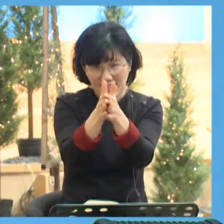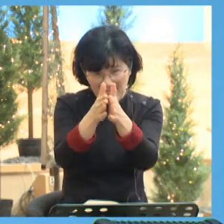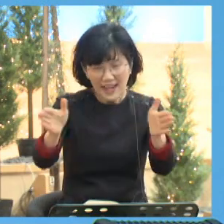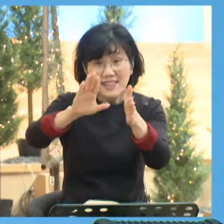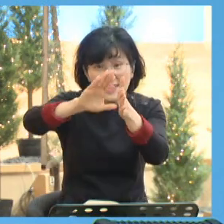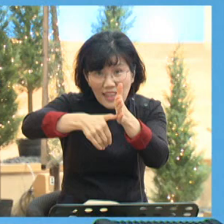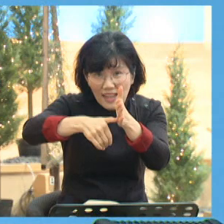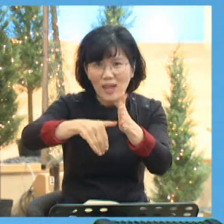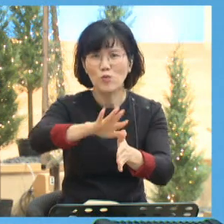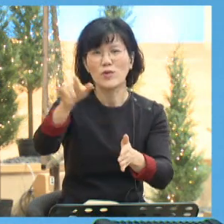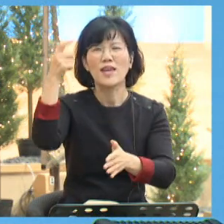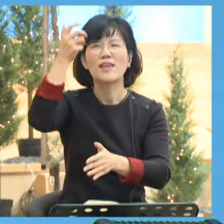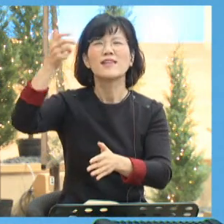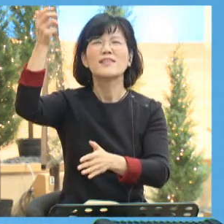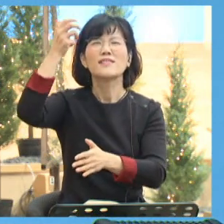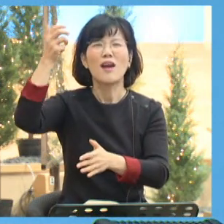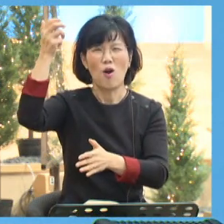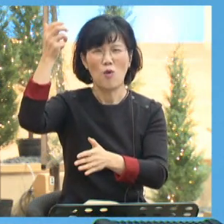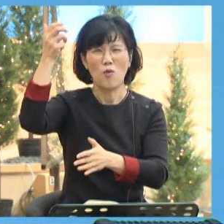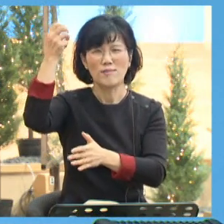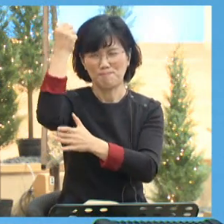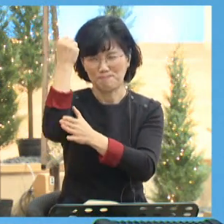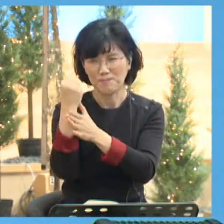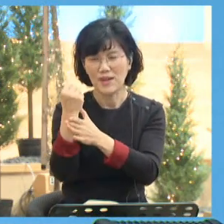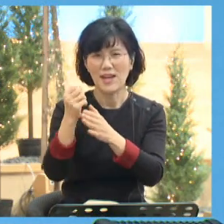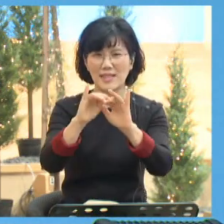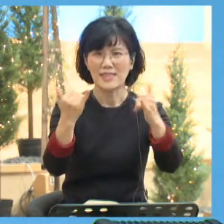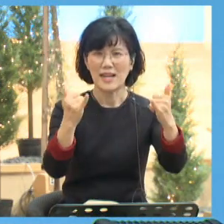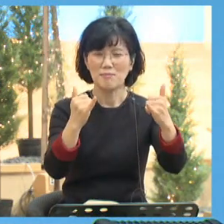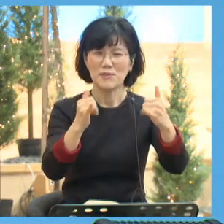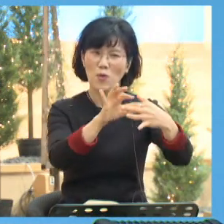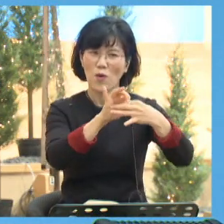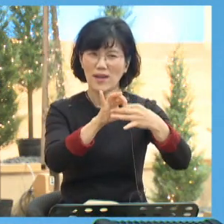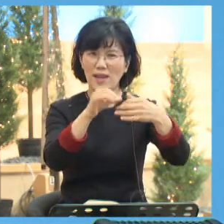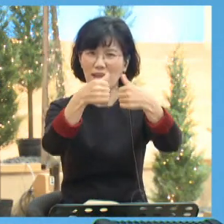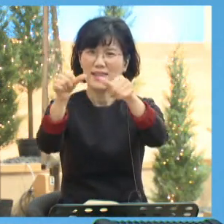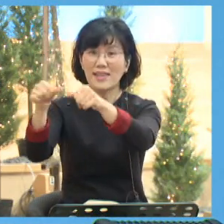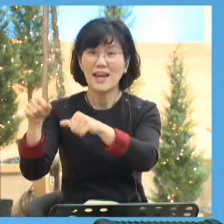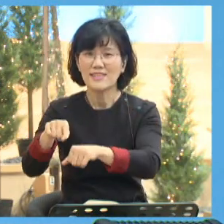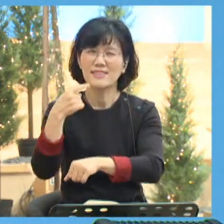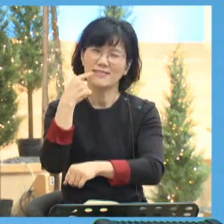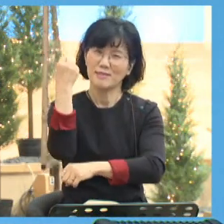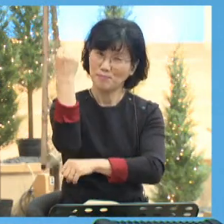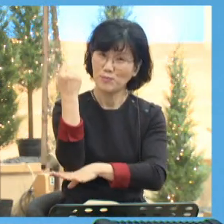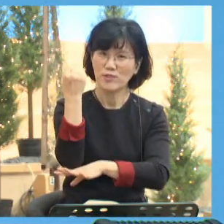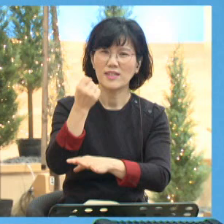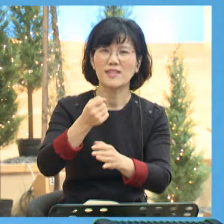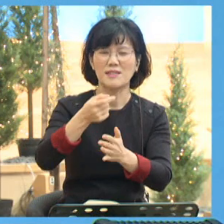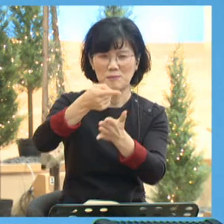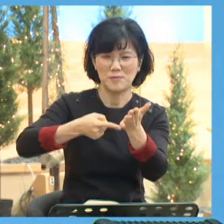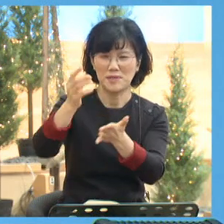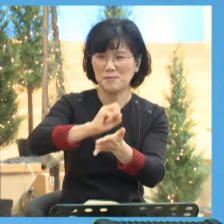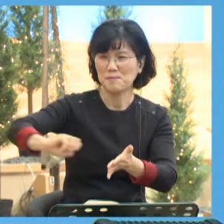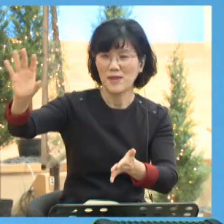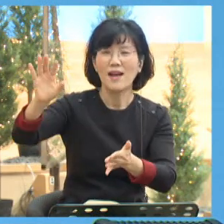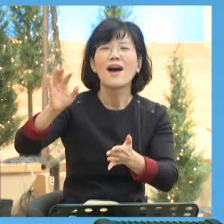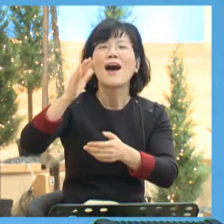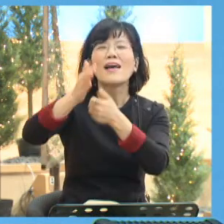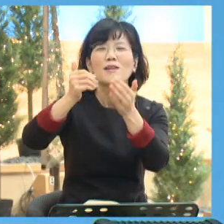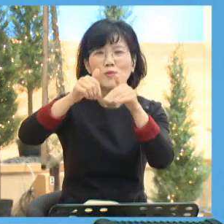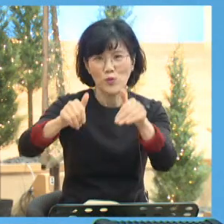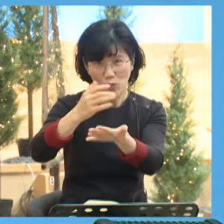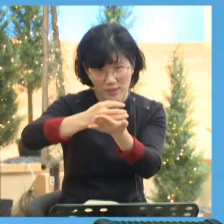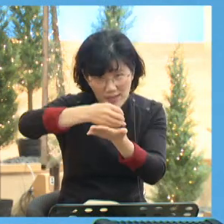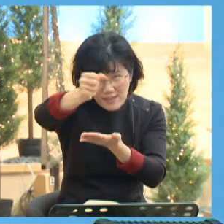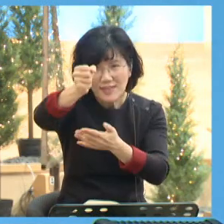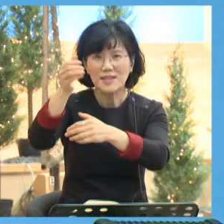우리 영어를 좀 먹는 주변에 관계를 닿았 깨뜨리는 있음 꼬리 뿌리 뽑고 시작하는 하나님의 종들 될 수